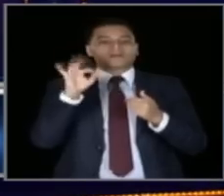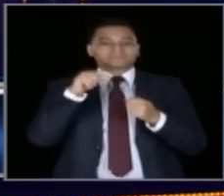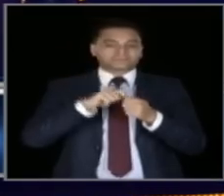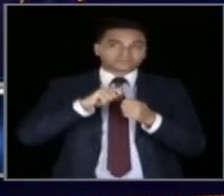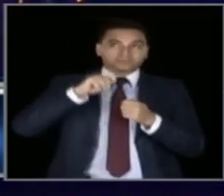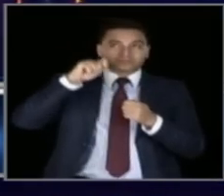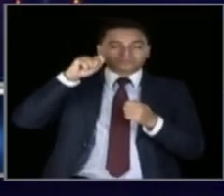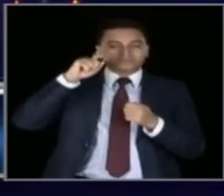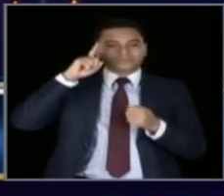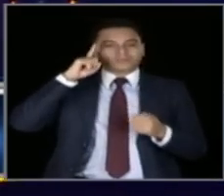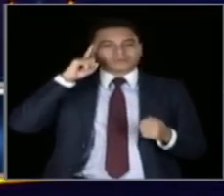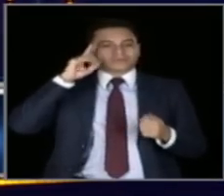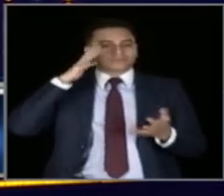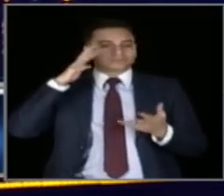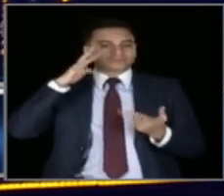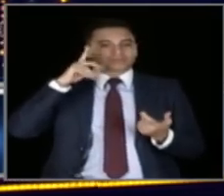ارتفاعه